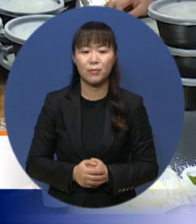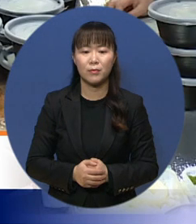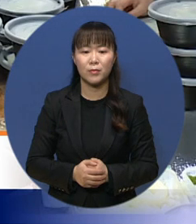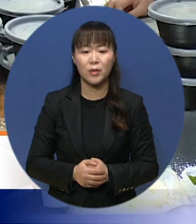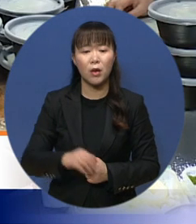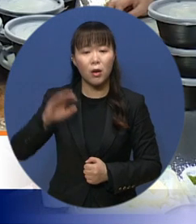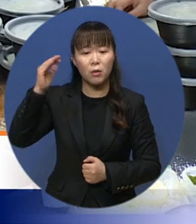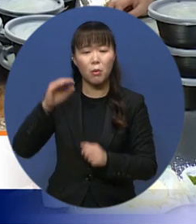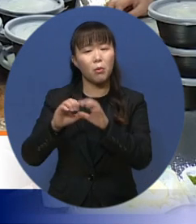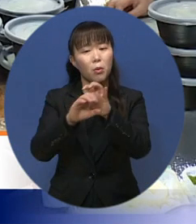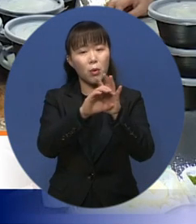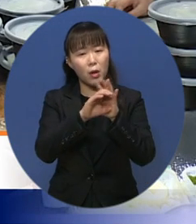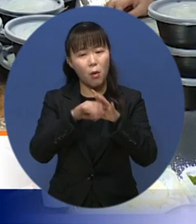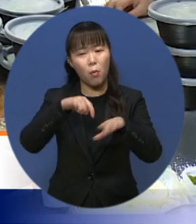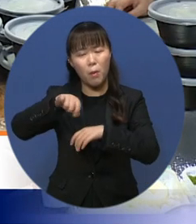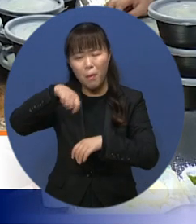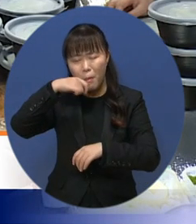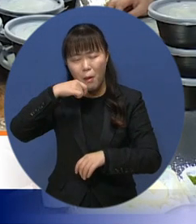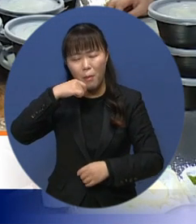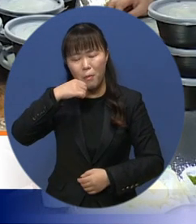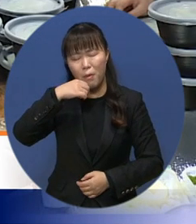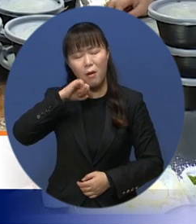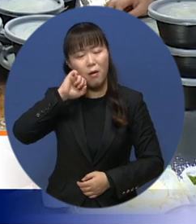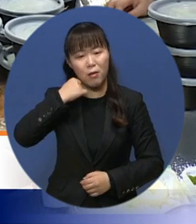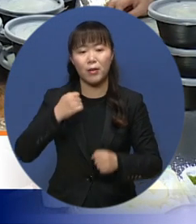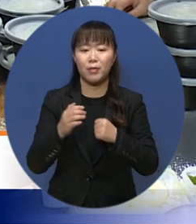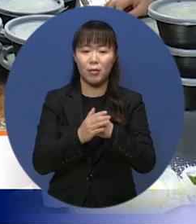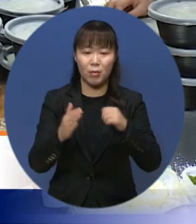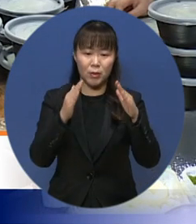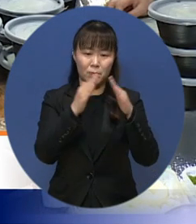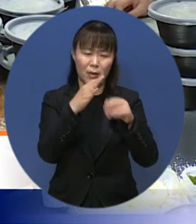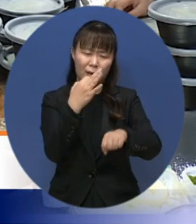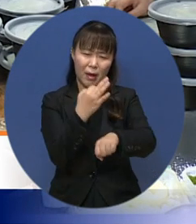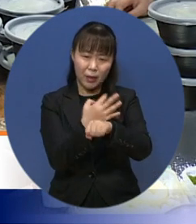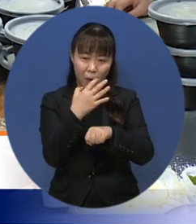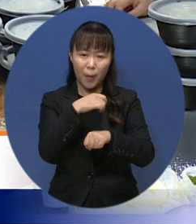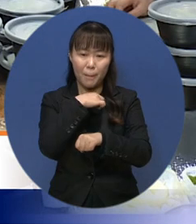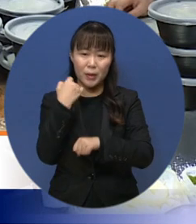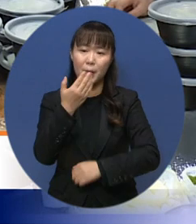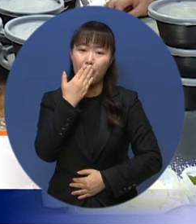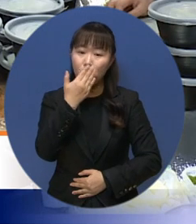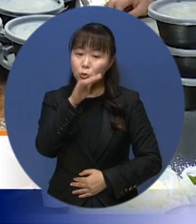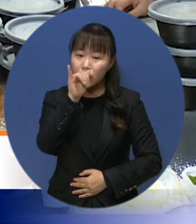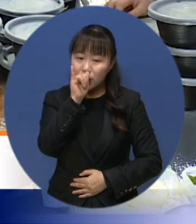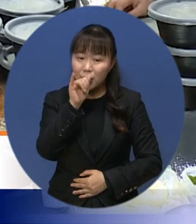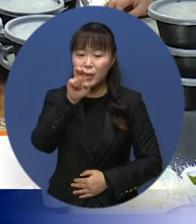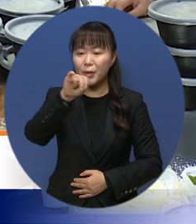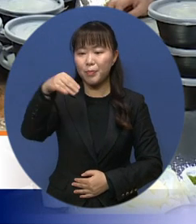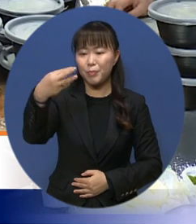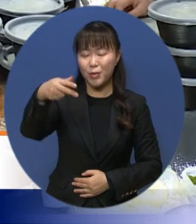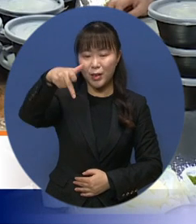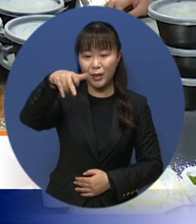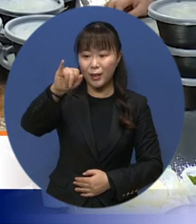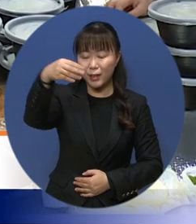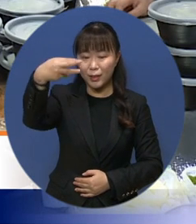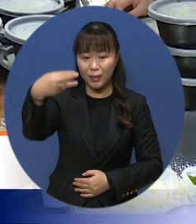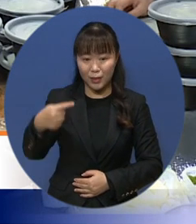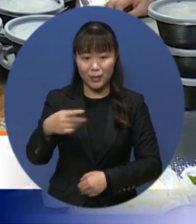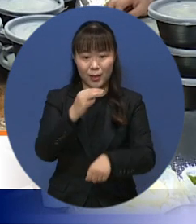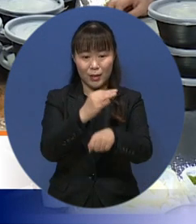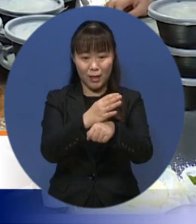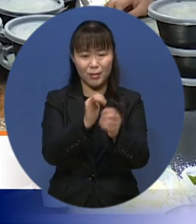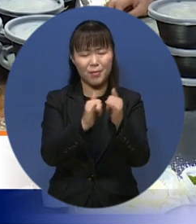요즘 코로나19로 외식하기도 어려워지면서 집에서 간편하고 맛있게 먹을 수 있는 밀키트 이용하는 분들